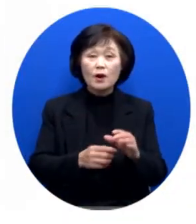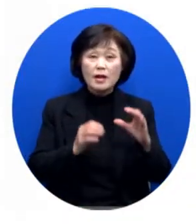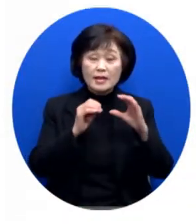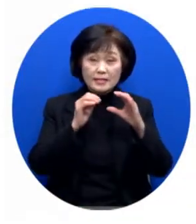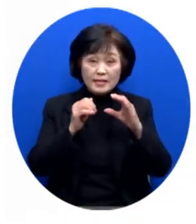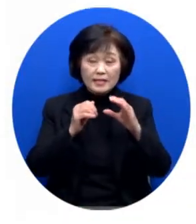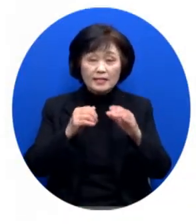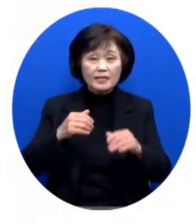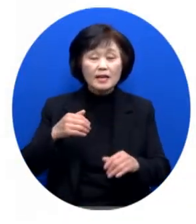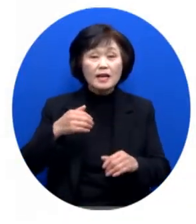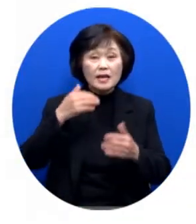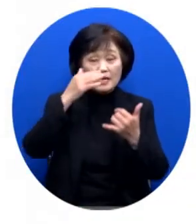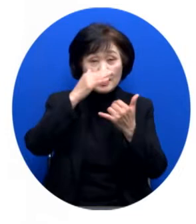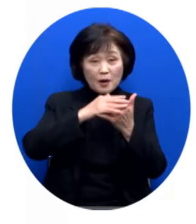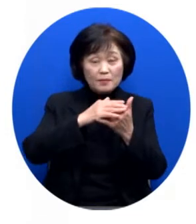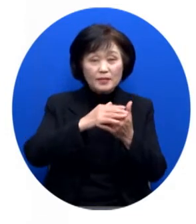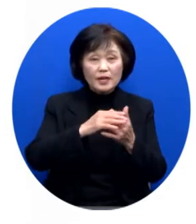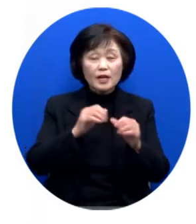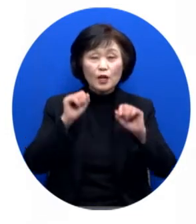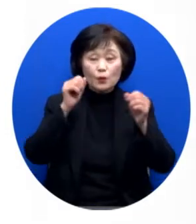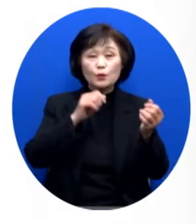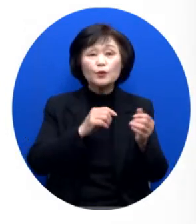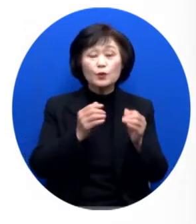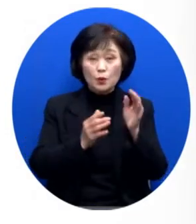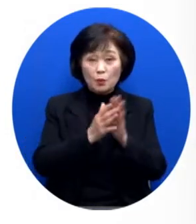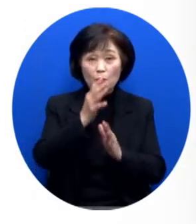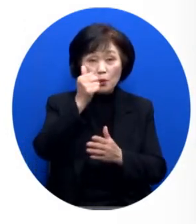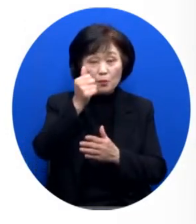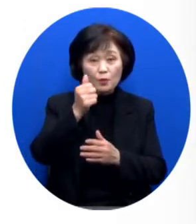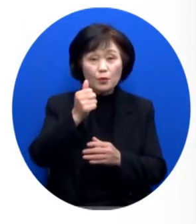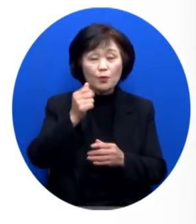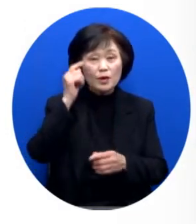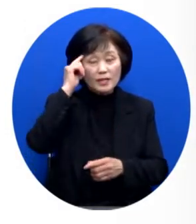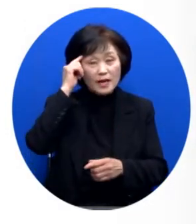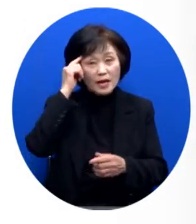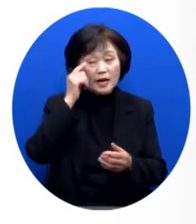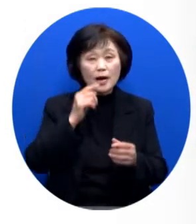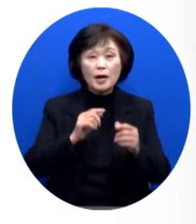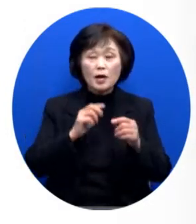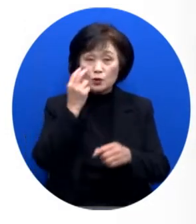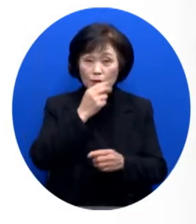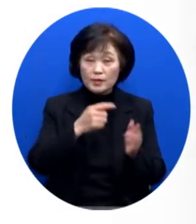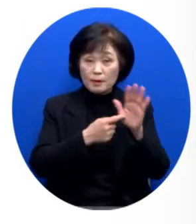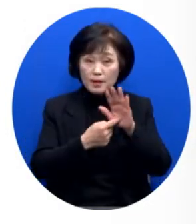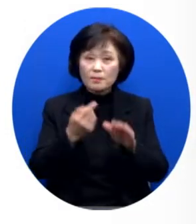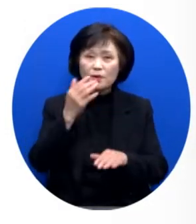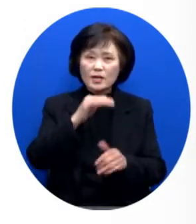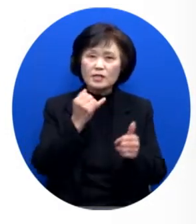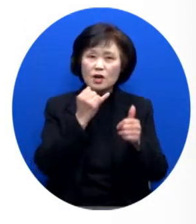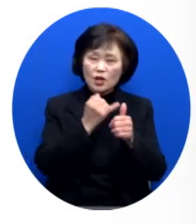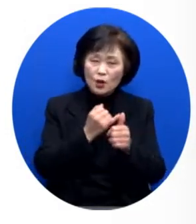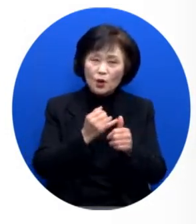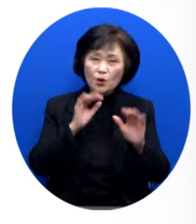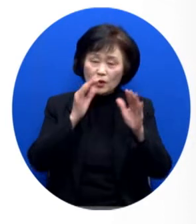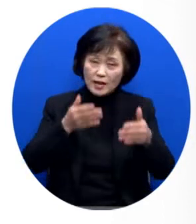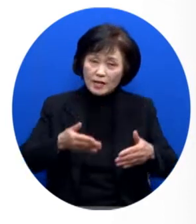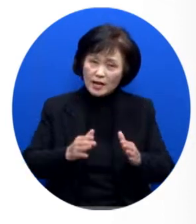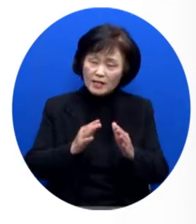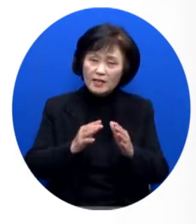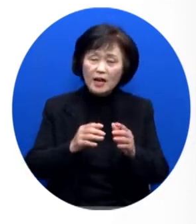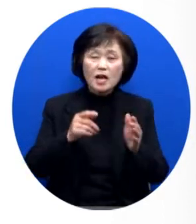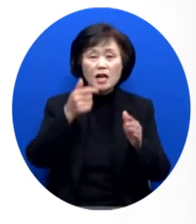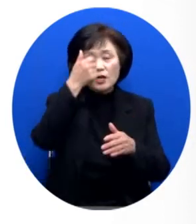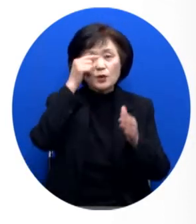다음 세대 운동본부가 발표한 인식조사에서 결혼과 가정에 대한 강조 정도는 개신교가